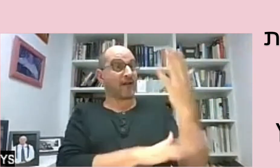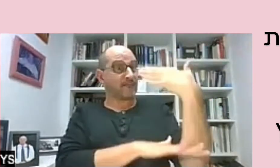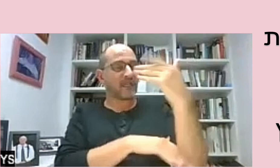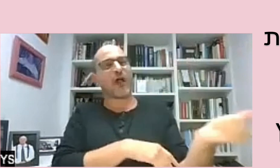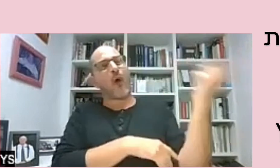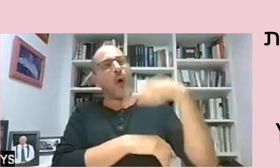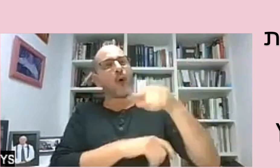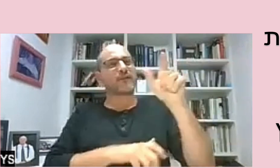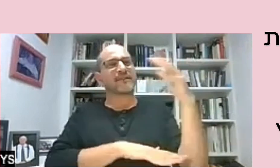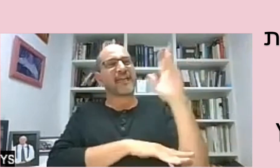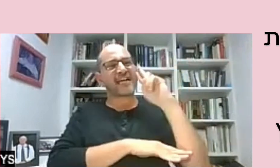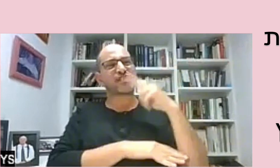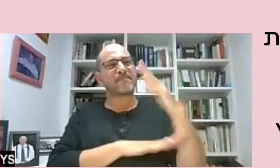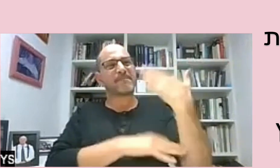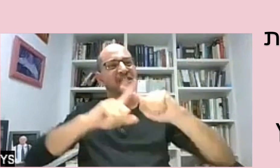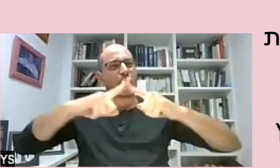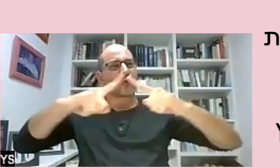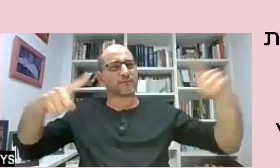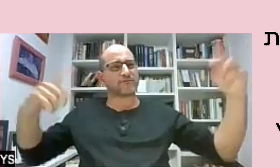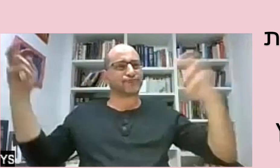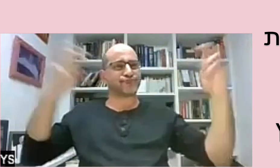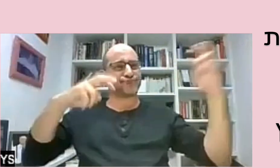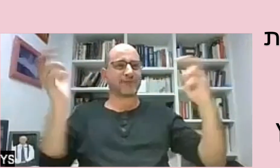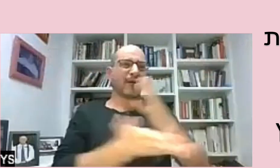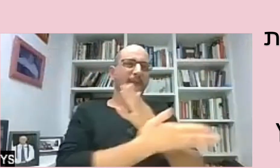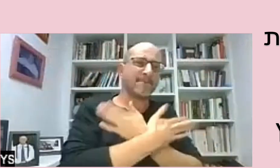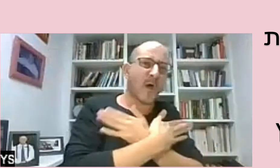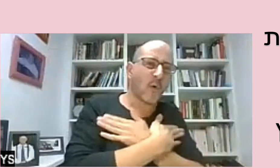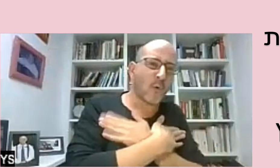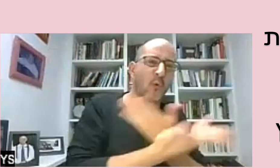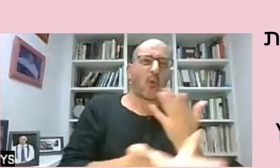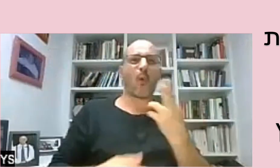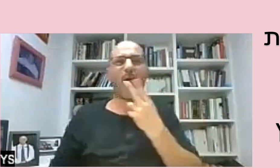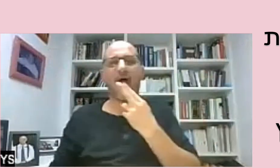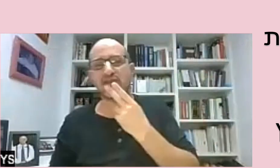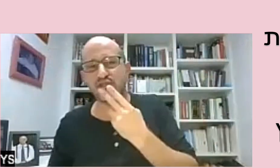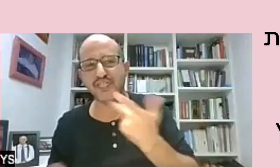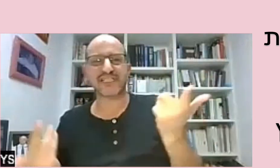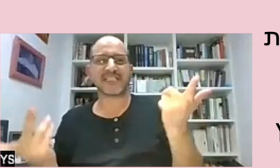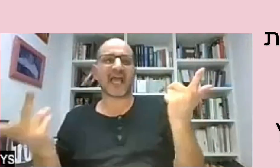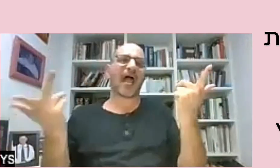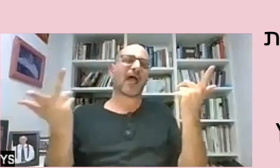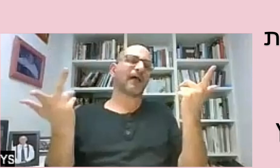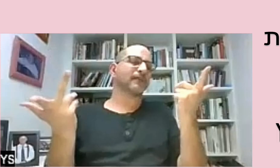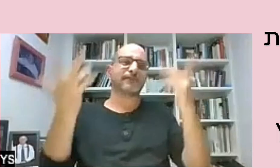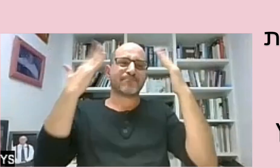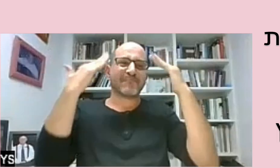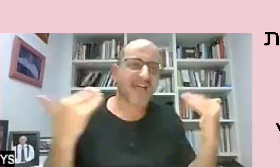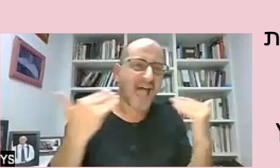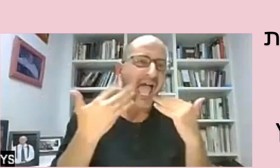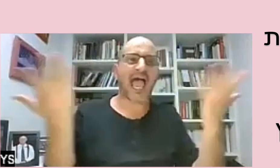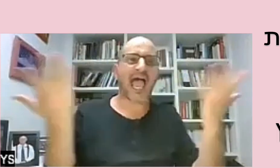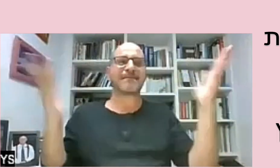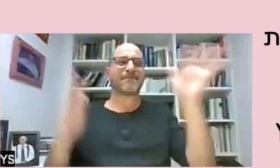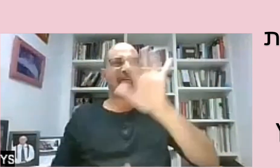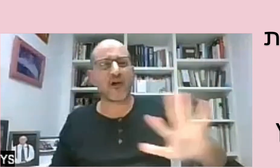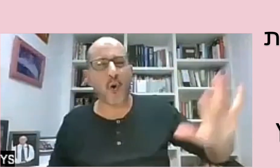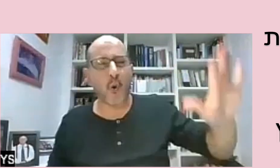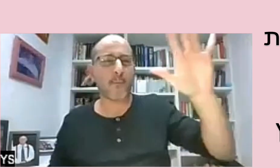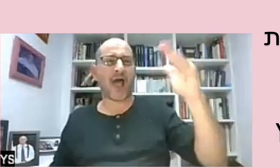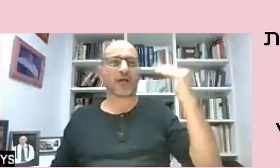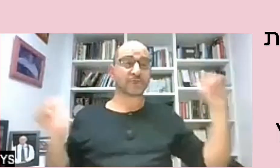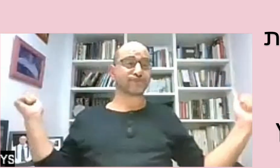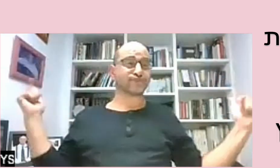שאחרי שמדינת ישראל הוקמה, אז היו עוד חרשים ממדינות שונות, כמובן ממרוקו, מאלג'יריה,